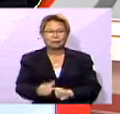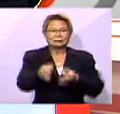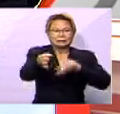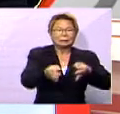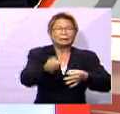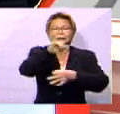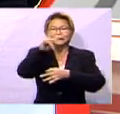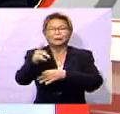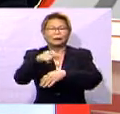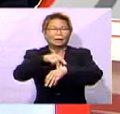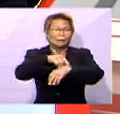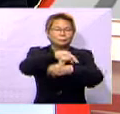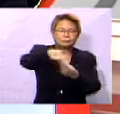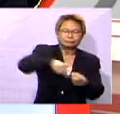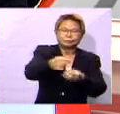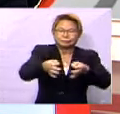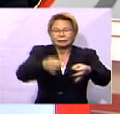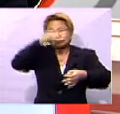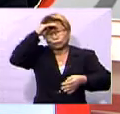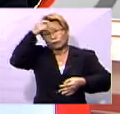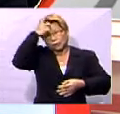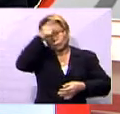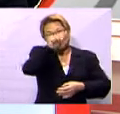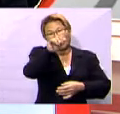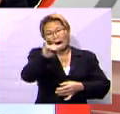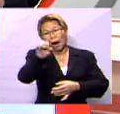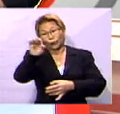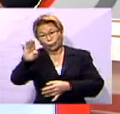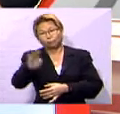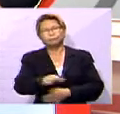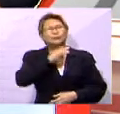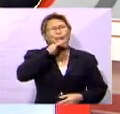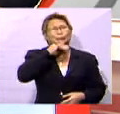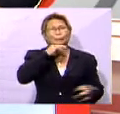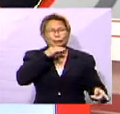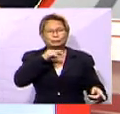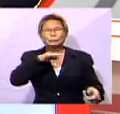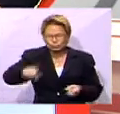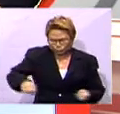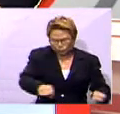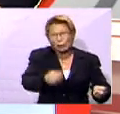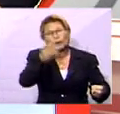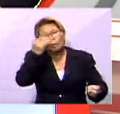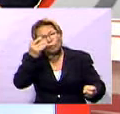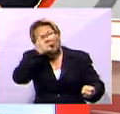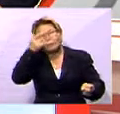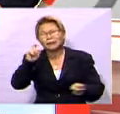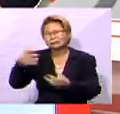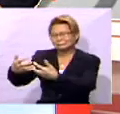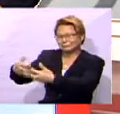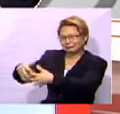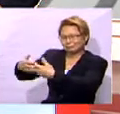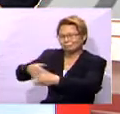Alam Sekitar, Pendidikan dan Penerangan Johor, Dato' Ayub Rahmat. Katanya pencemaran dipercayai berpunca daripada sebuah